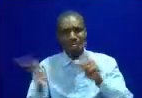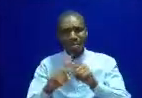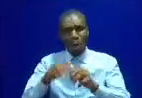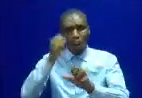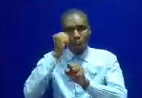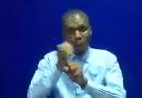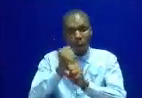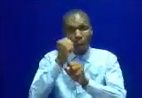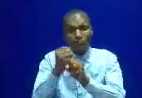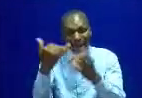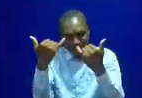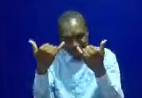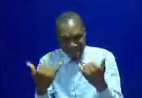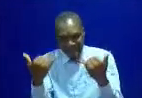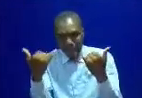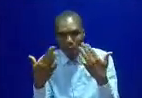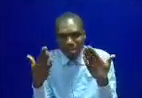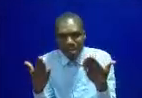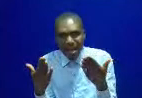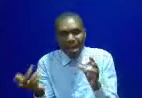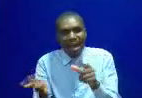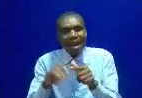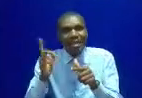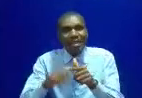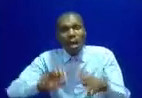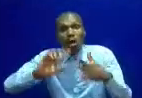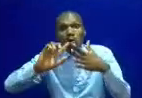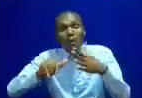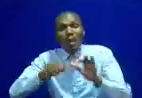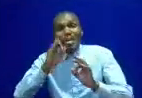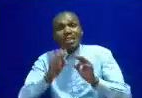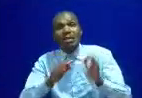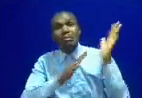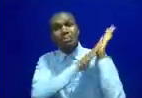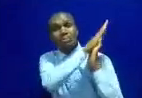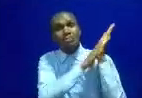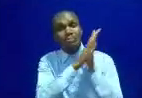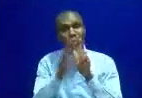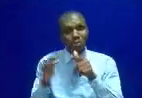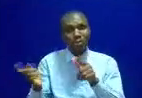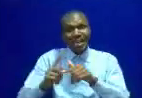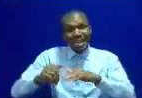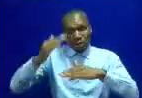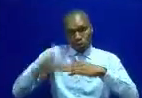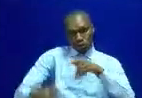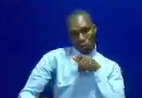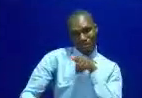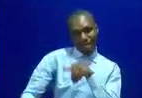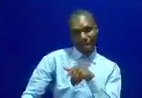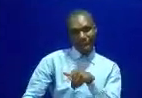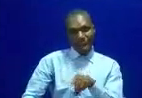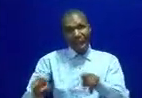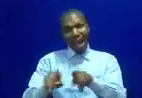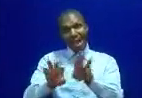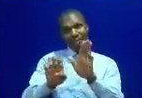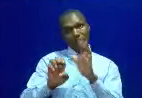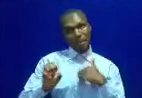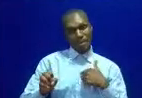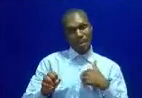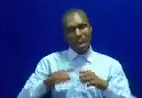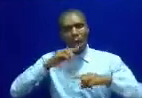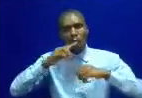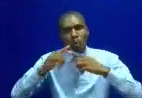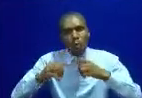yebona iga eken tutuwa teire nyakoro omosali gochakera bona gagendo otige unanje na bongo eta